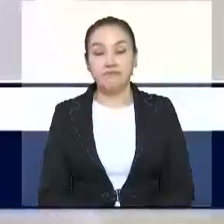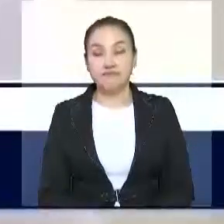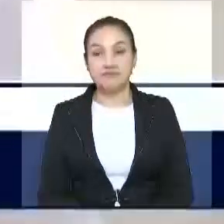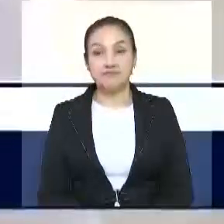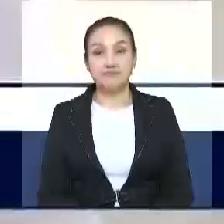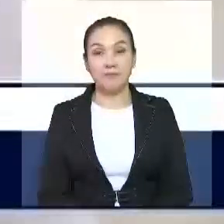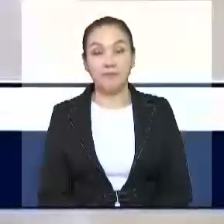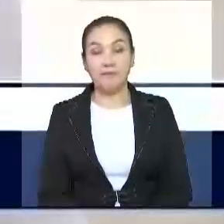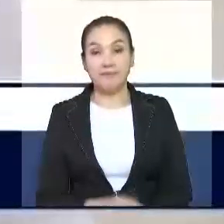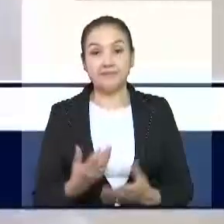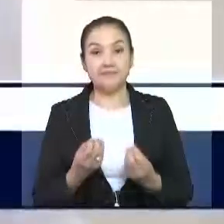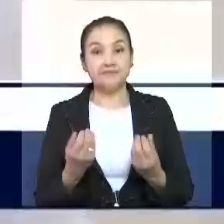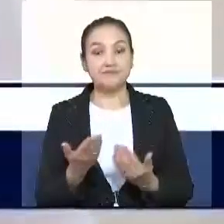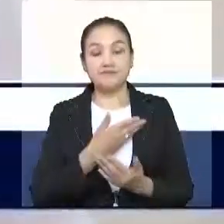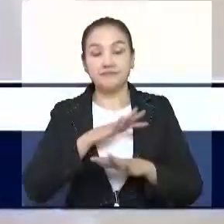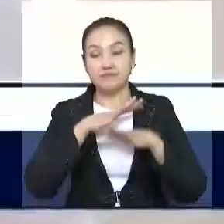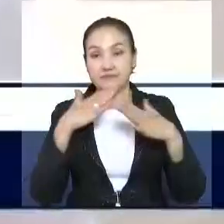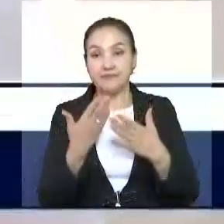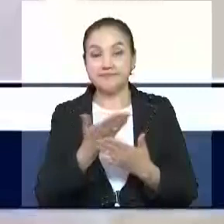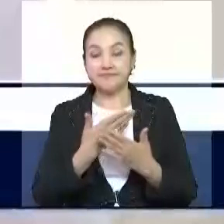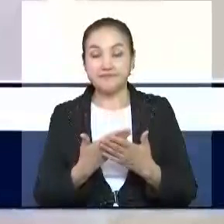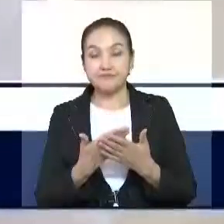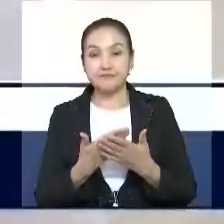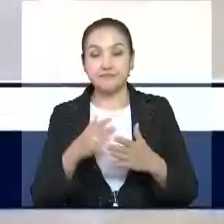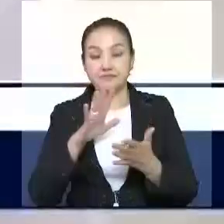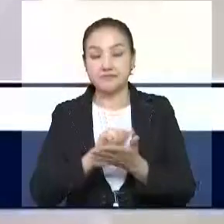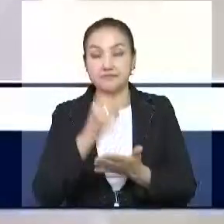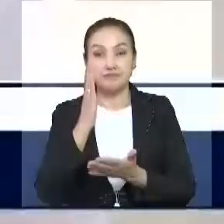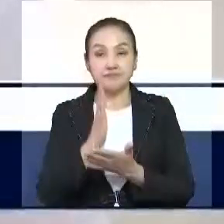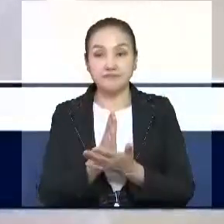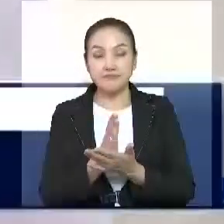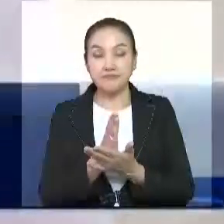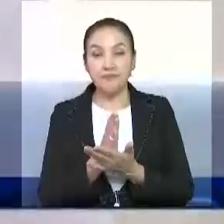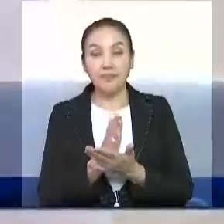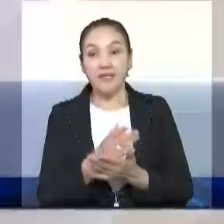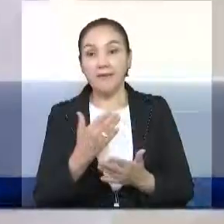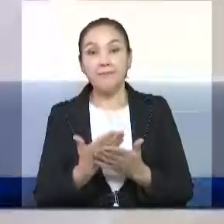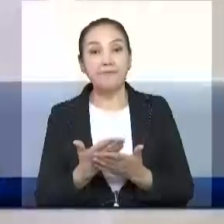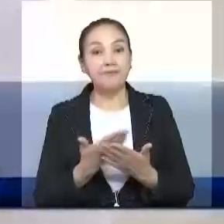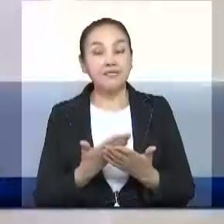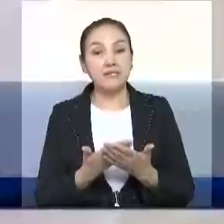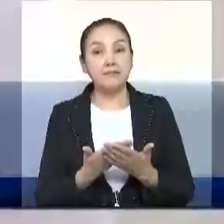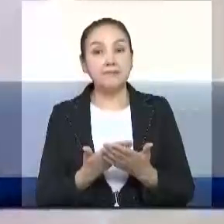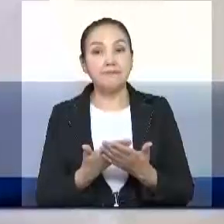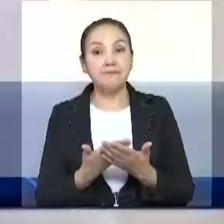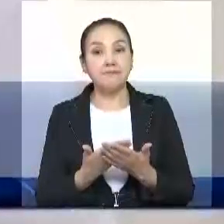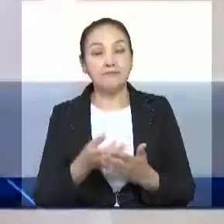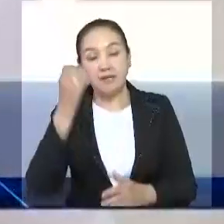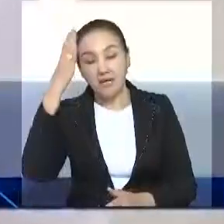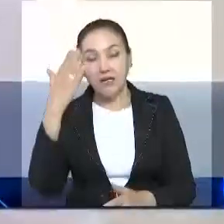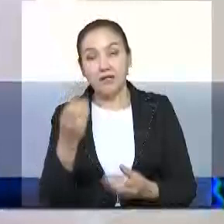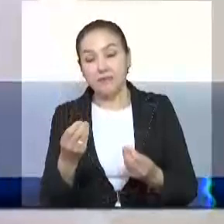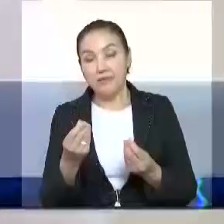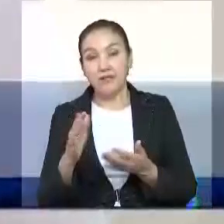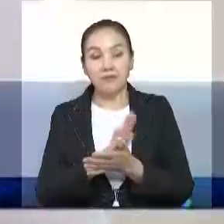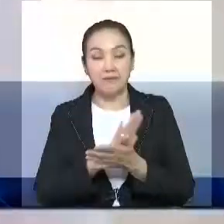шығармашылық орталық. Орталықта көптеген бізде үйірмелер бар. Үйірмелер ақылы, ақысыз